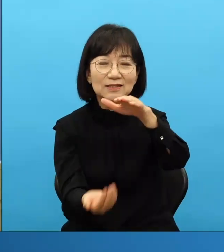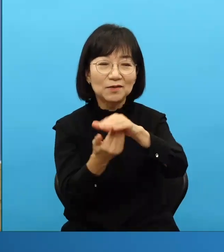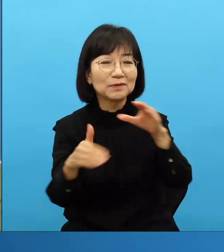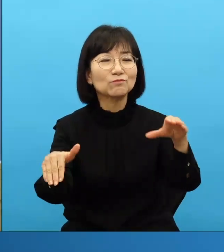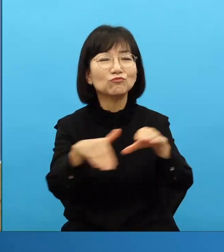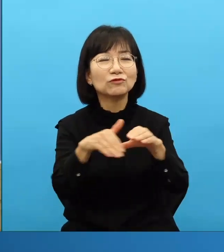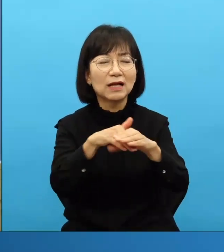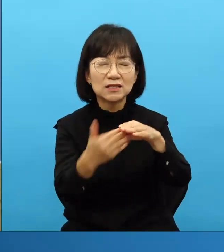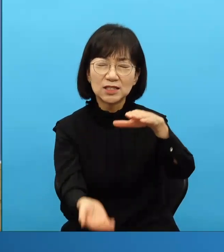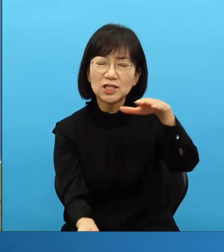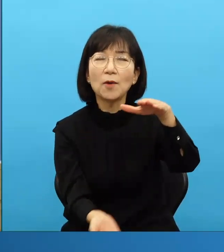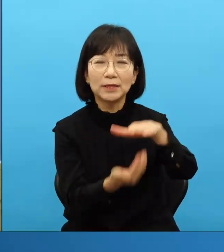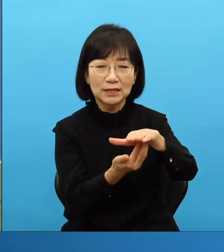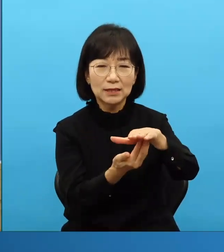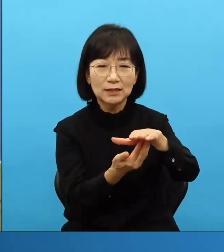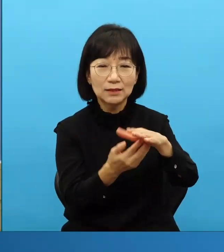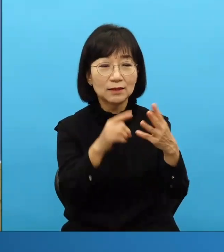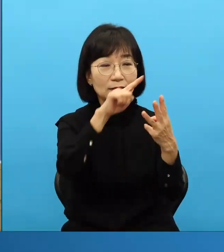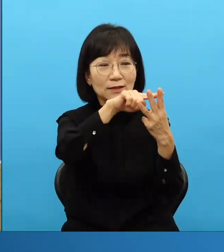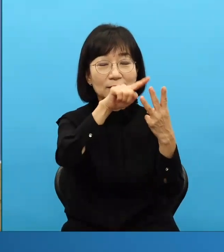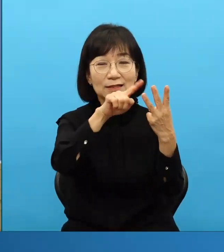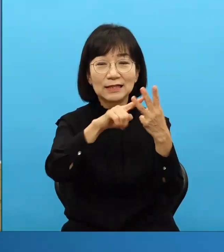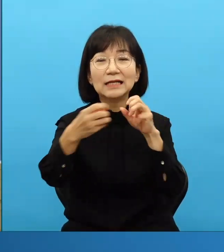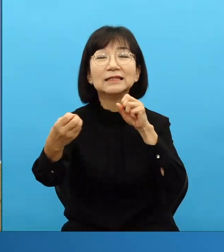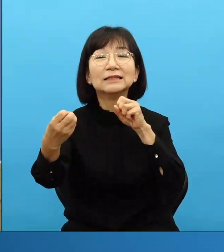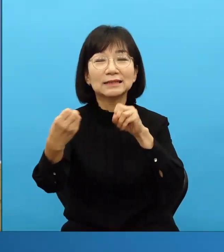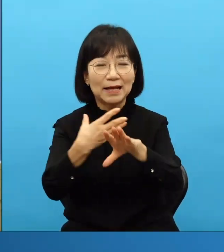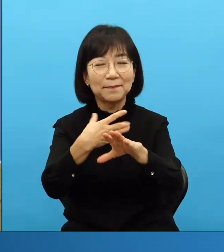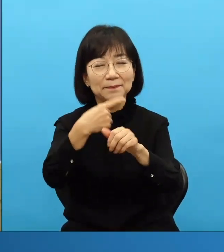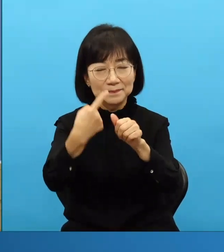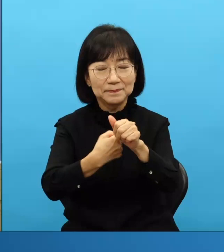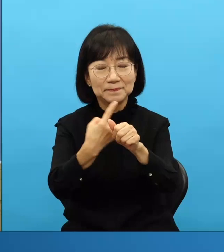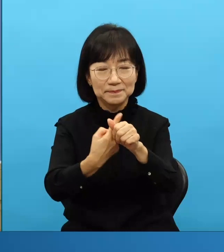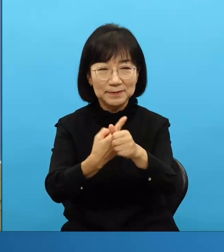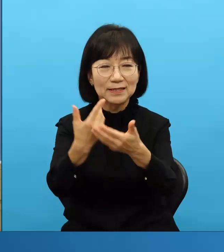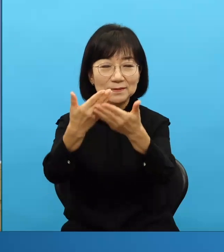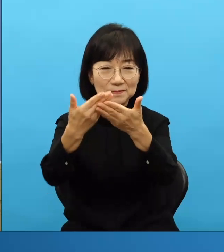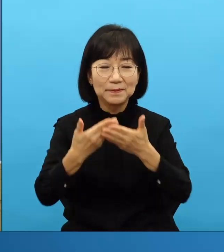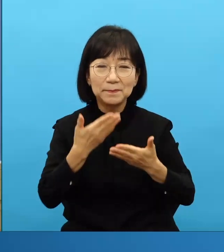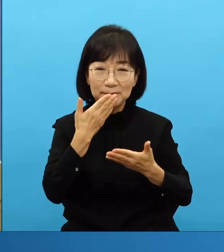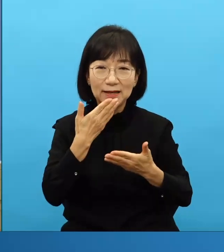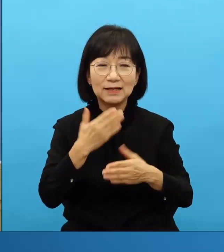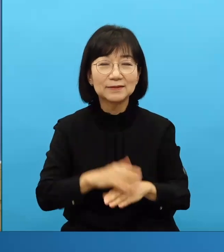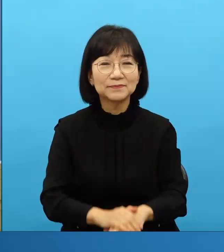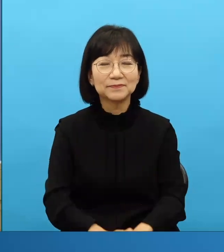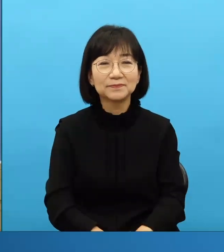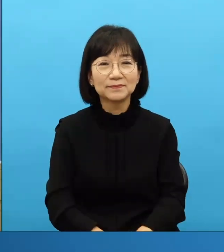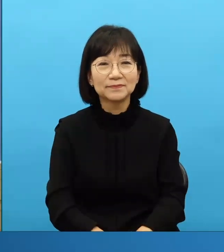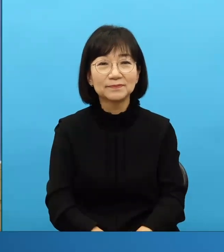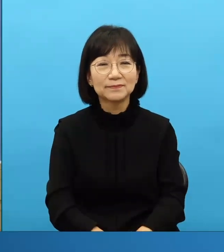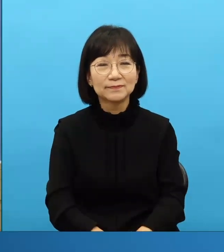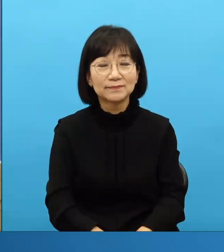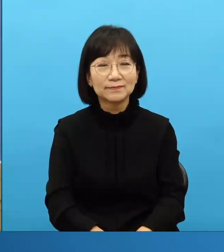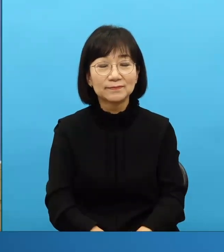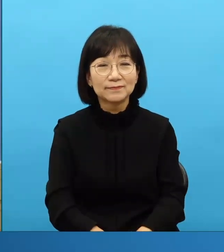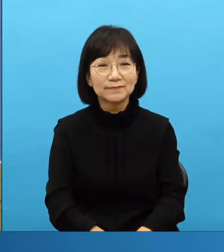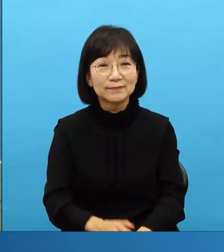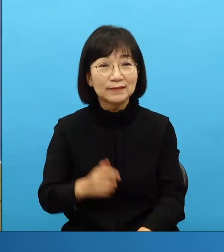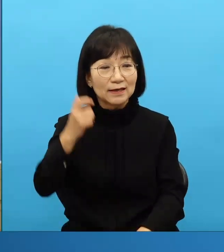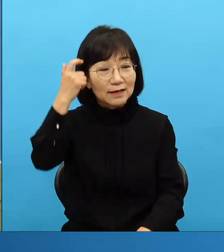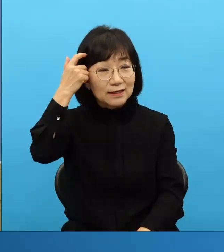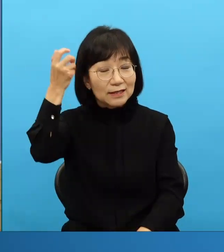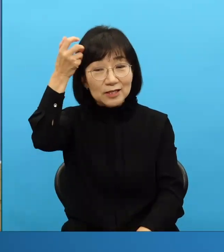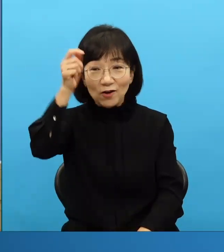become that spiritual summit, being the skill summit, cultural summit, that all follows. 자, 이렇게 영적 서밋으로 세워진 자를 이름하여